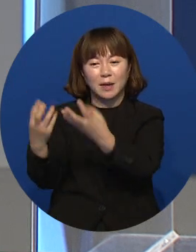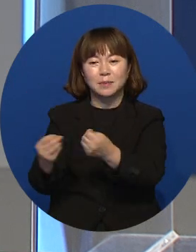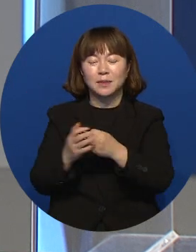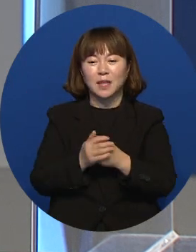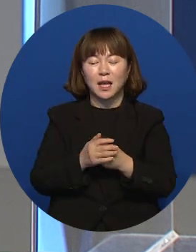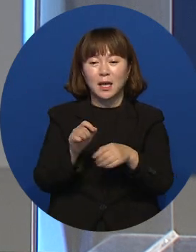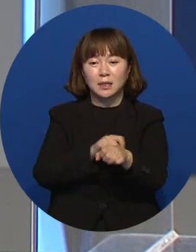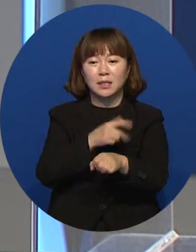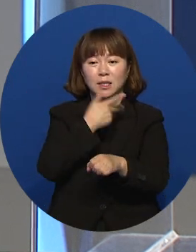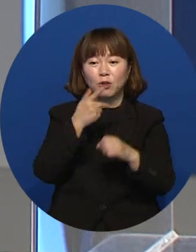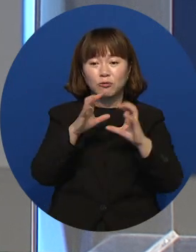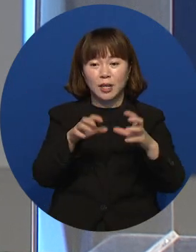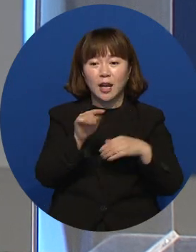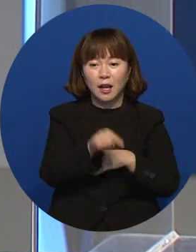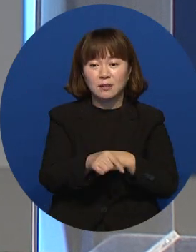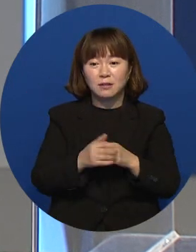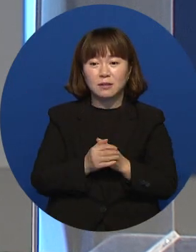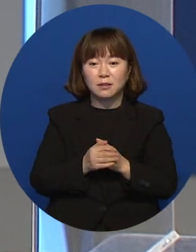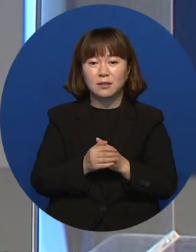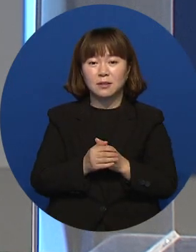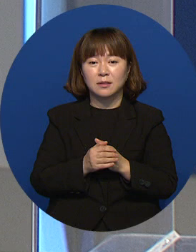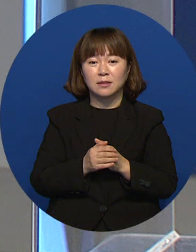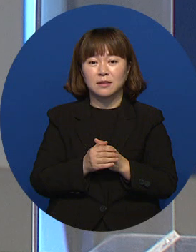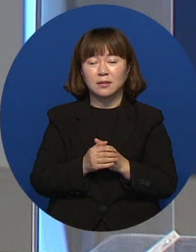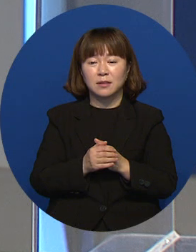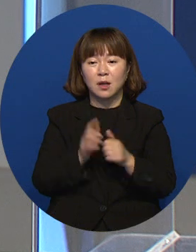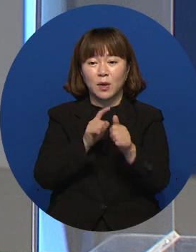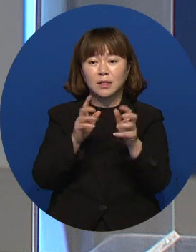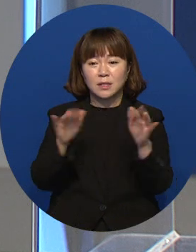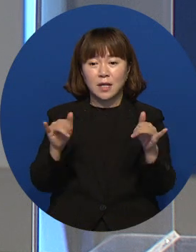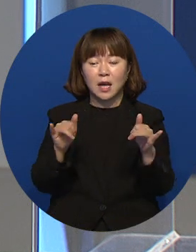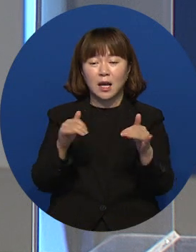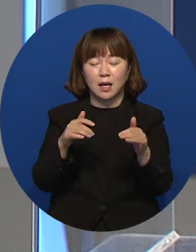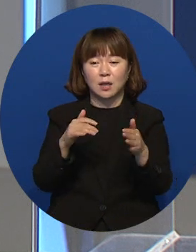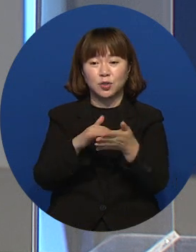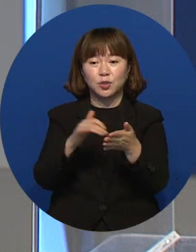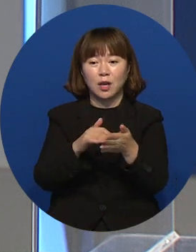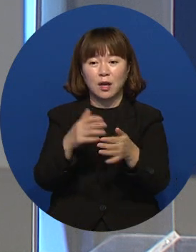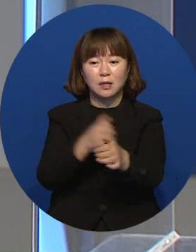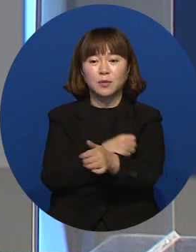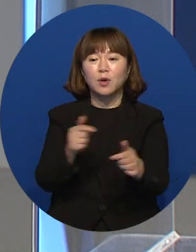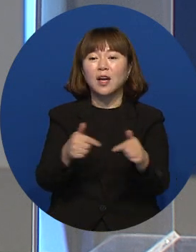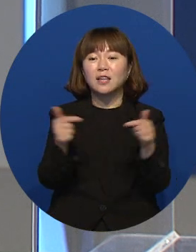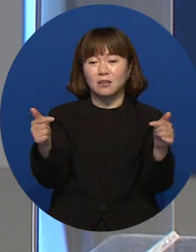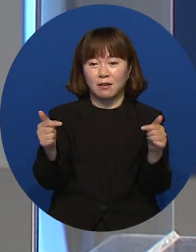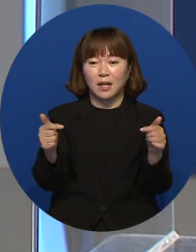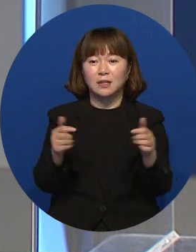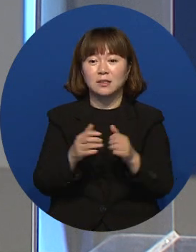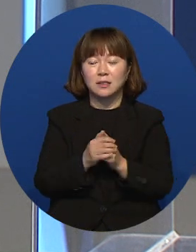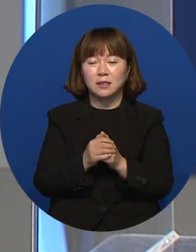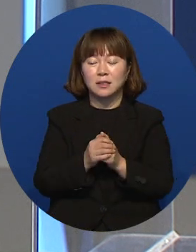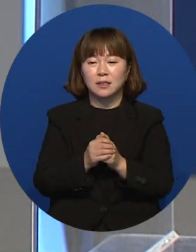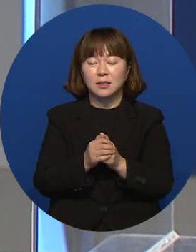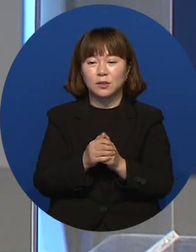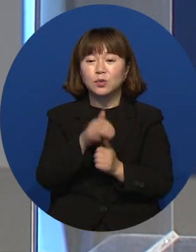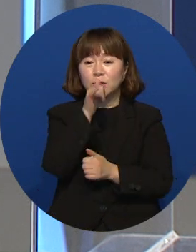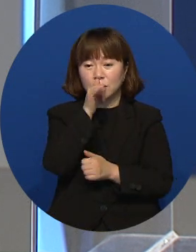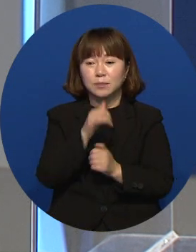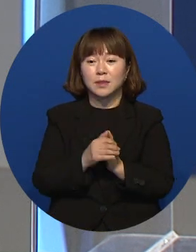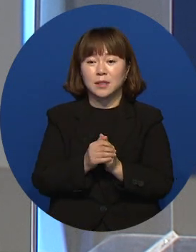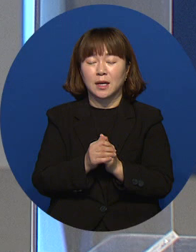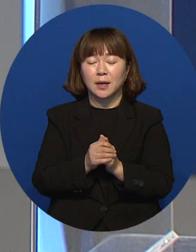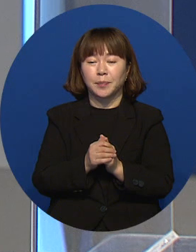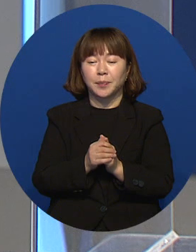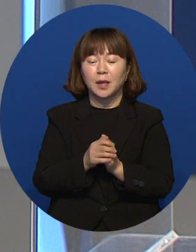영국 같은 경우는 아 그 확인자 수가 급격하게 인드라는 그런 모 어 3 탑이 있었는데 우리 시에서는